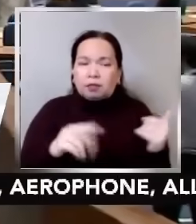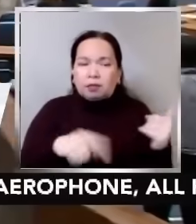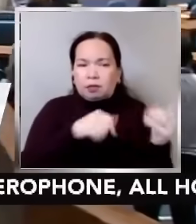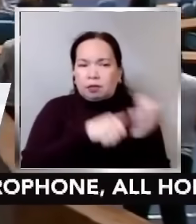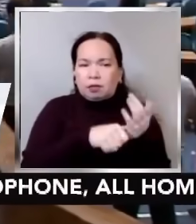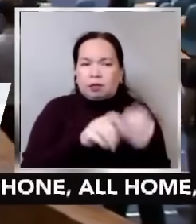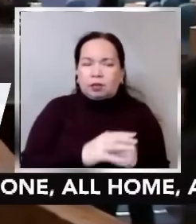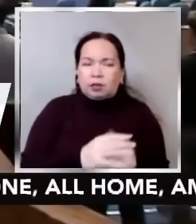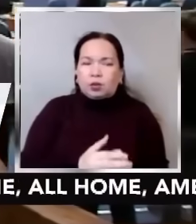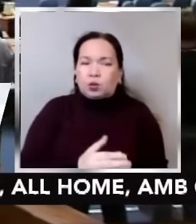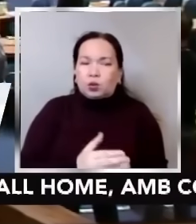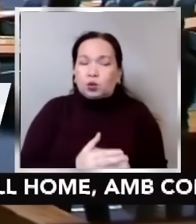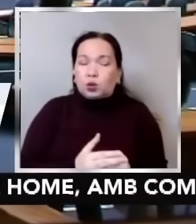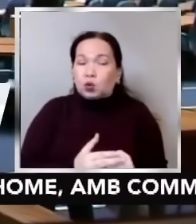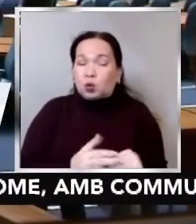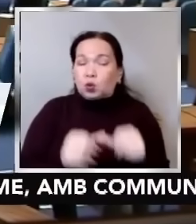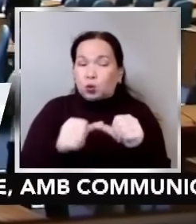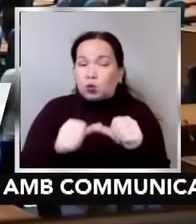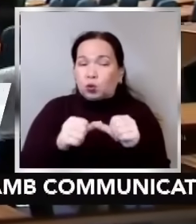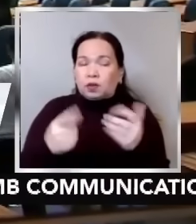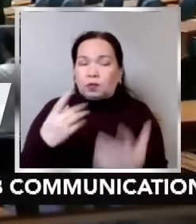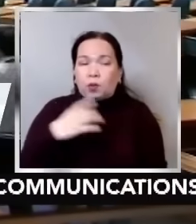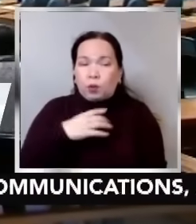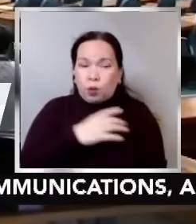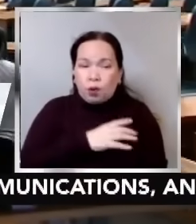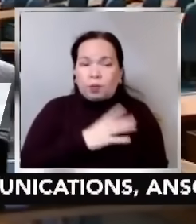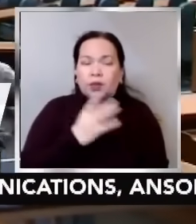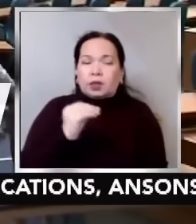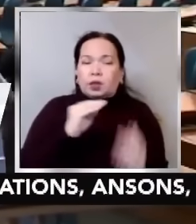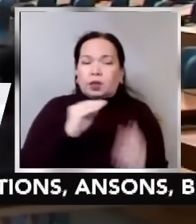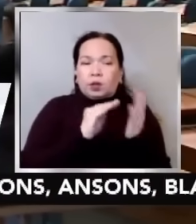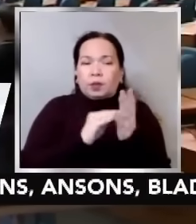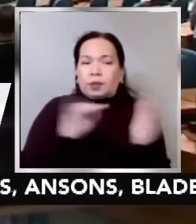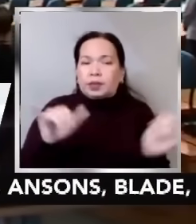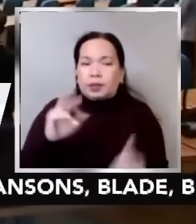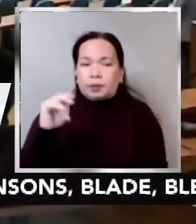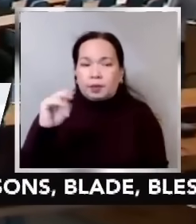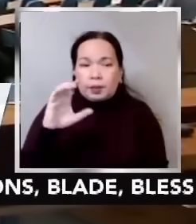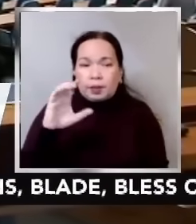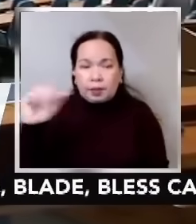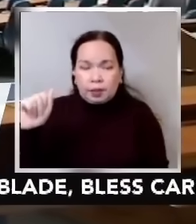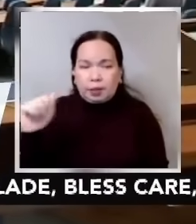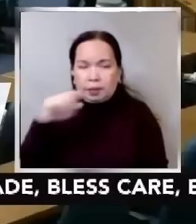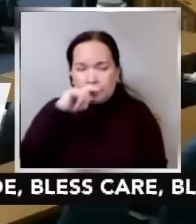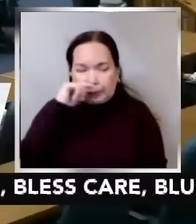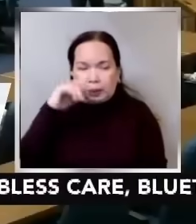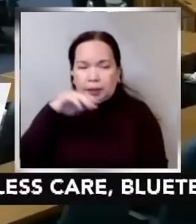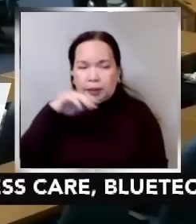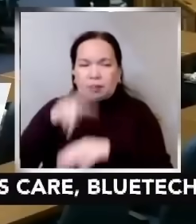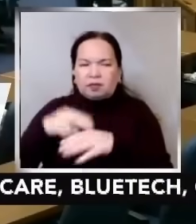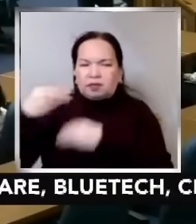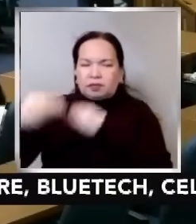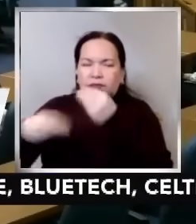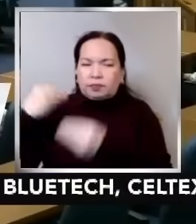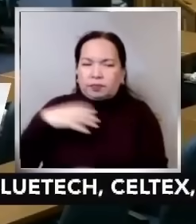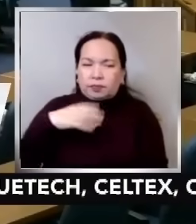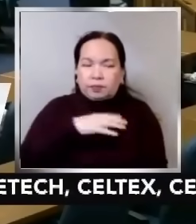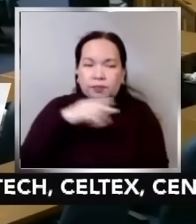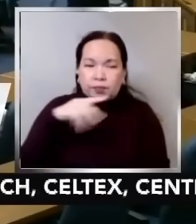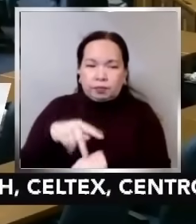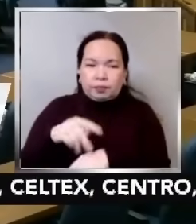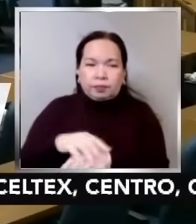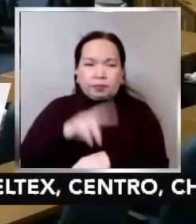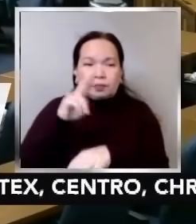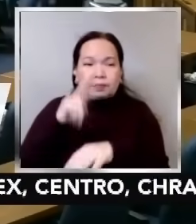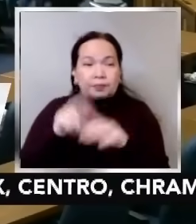Ombudsman, gayon din ng National Commission on Culture and the Arts, National Historical Commission of the Philippines, National Library at